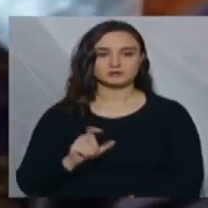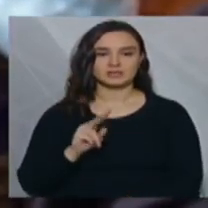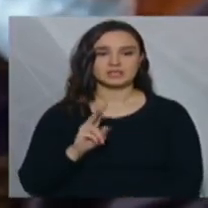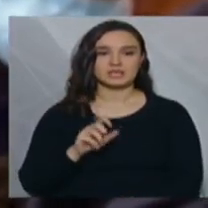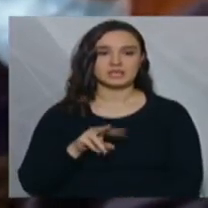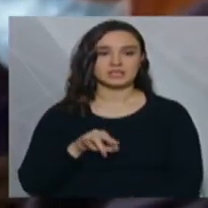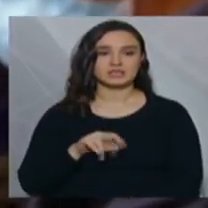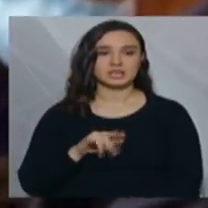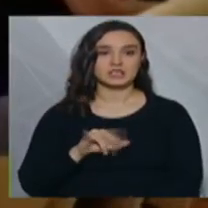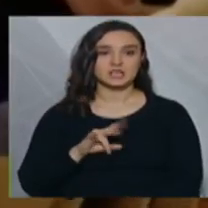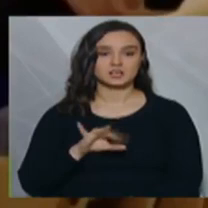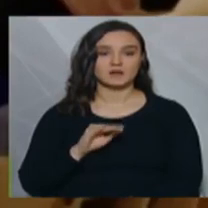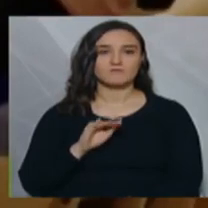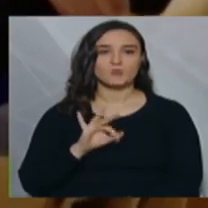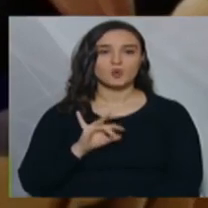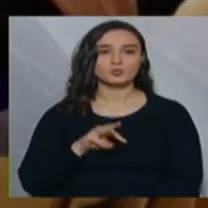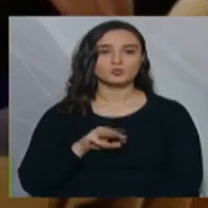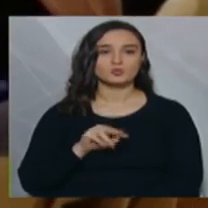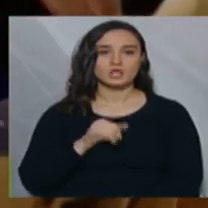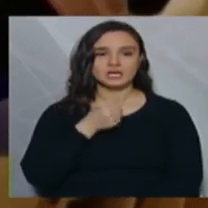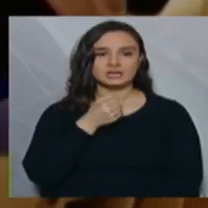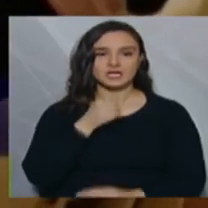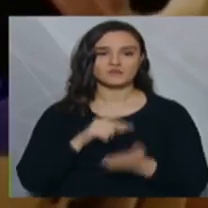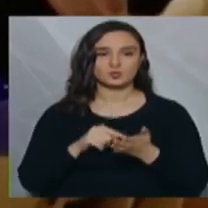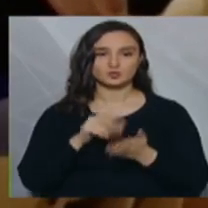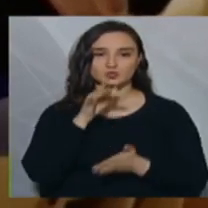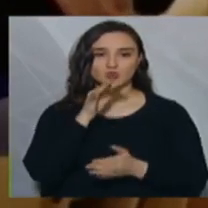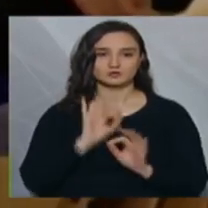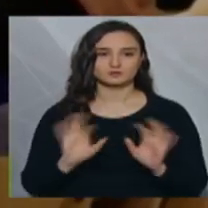დეგნანმა ტელეკომპანია ფორმულასთვის მიცემულ ინტერვიუში გააკეთა.